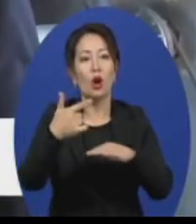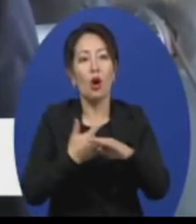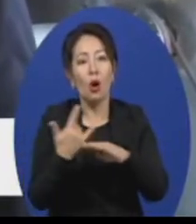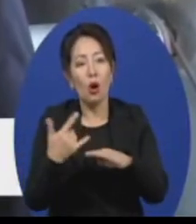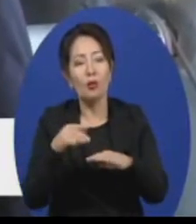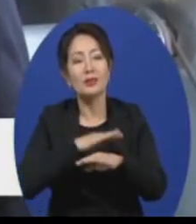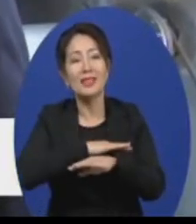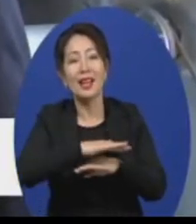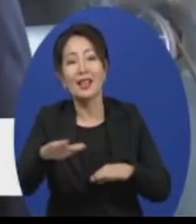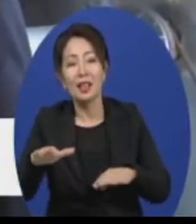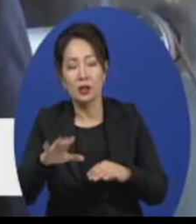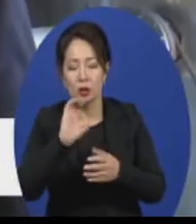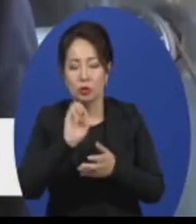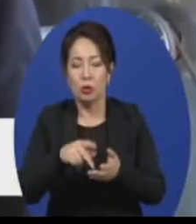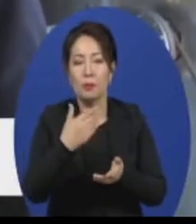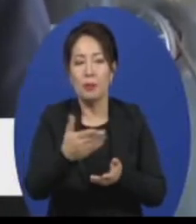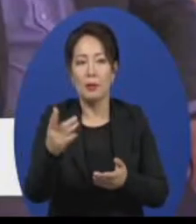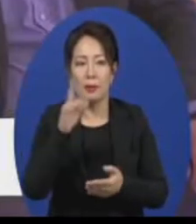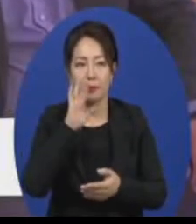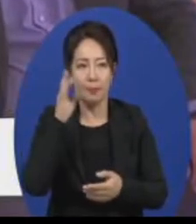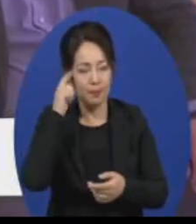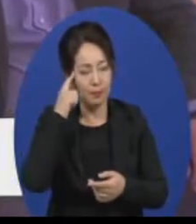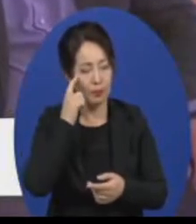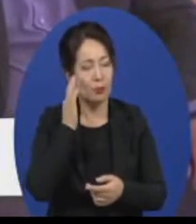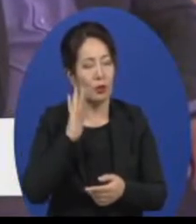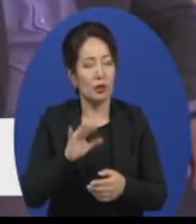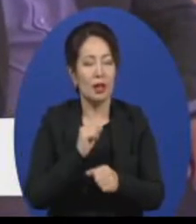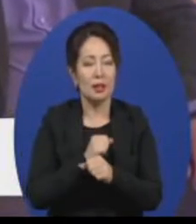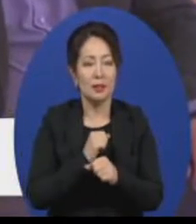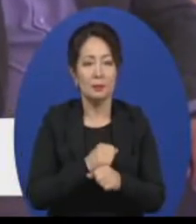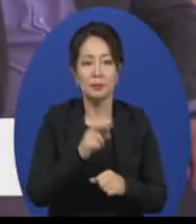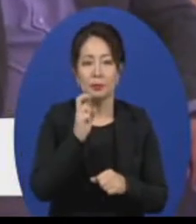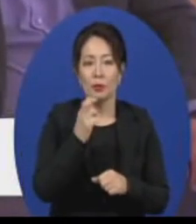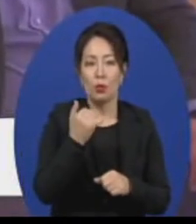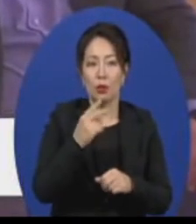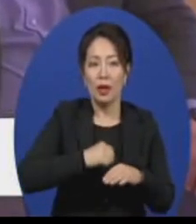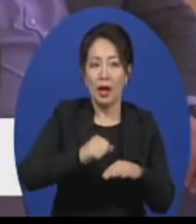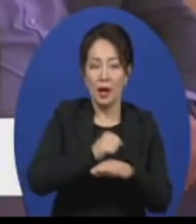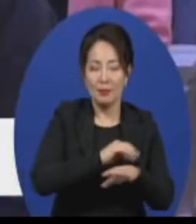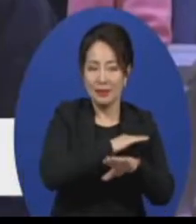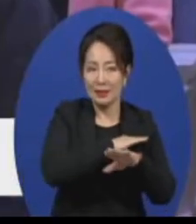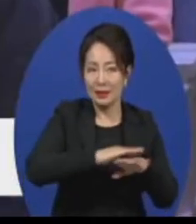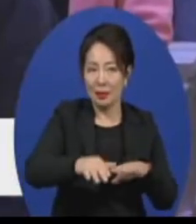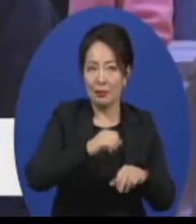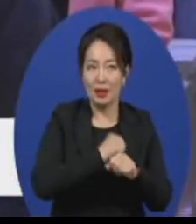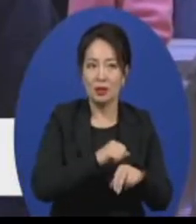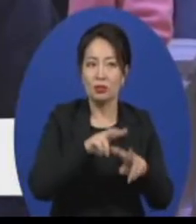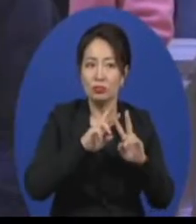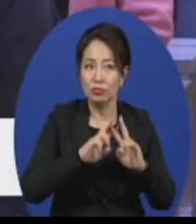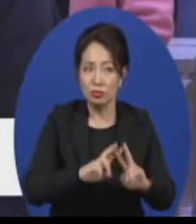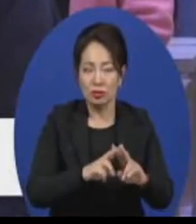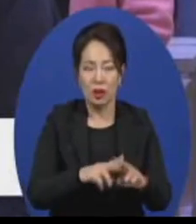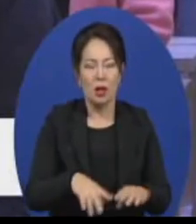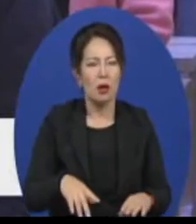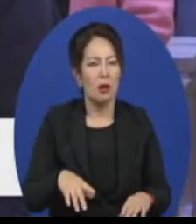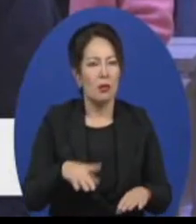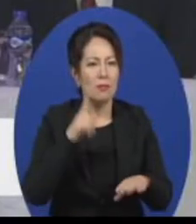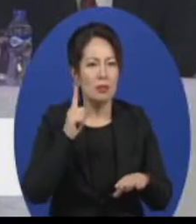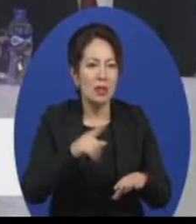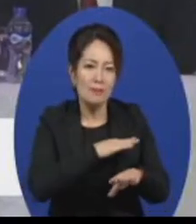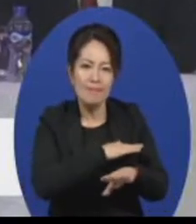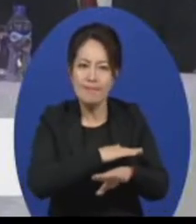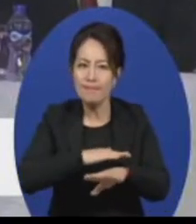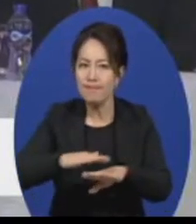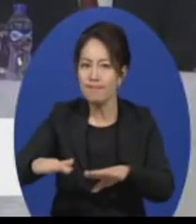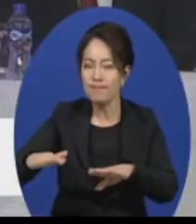болон талхэрийн сумдуудыг хангах юм бодлого барайд ажиллаж байна. Булган аймагт зам барилгын ажил үргэлжилж байна. Аймаг мянганы замын босоо тэнхлэгийн авто